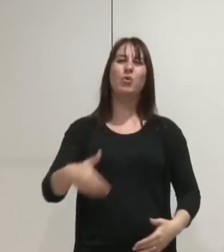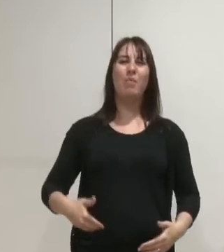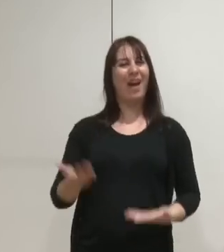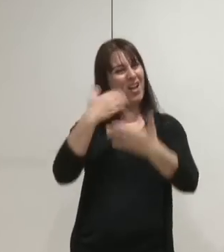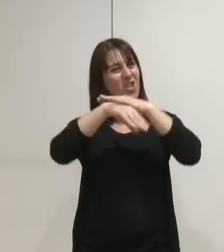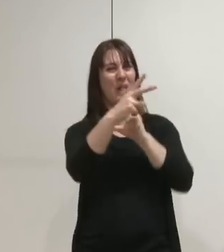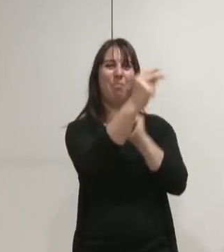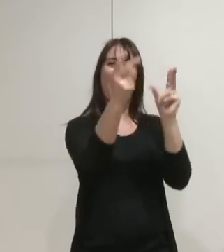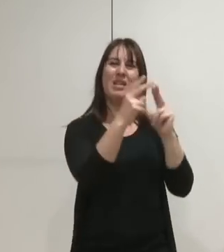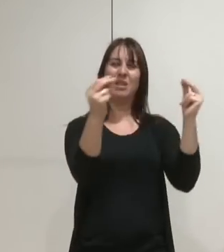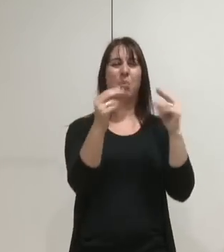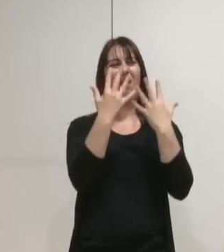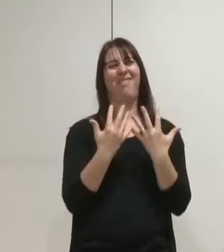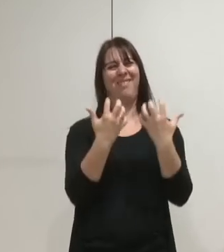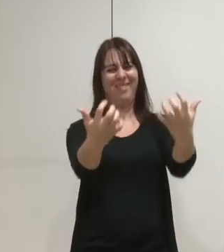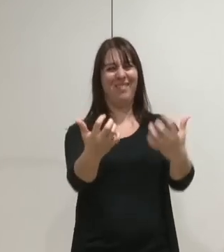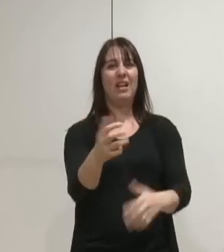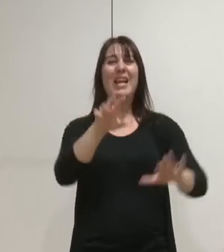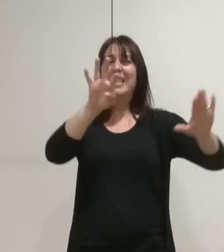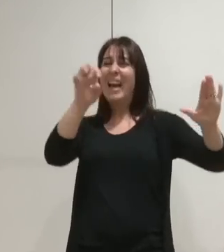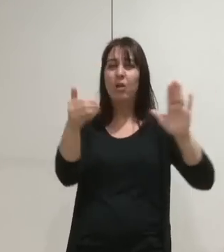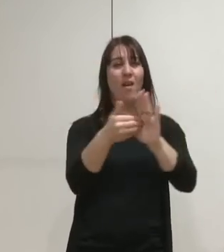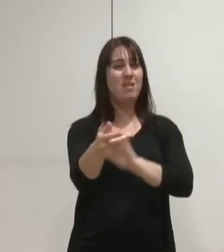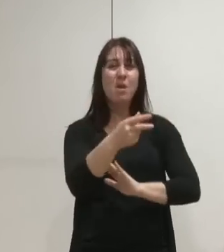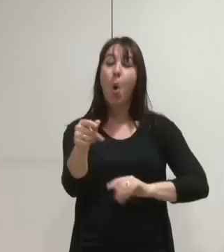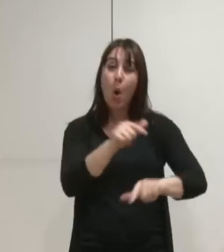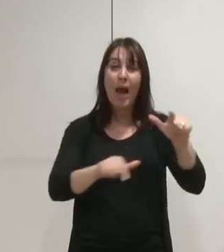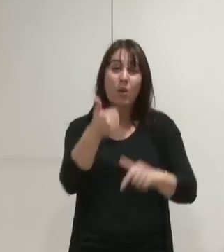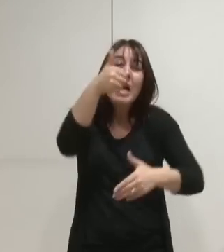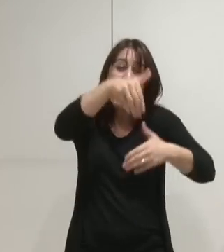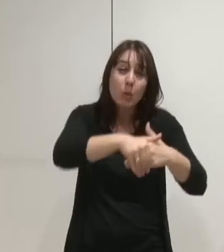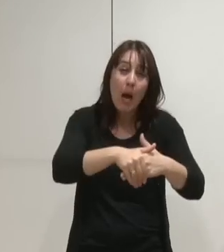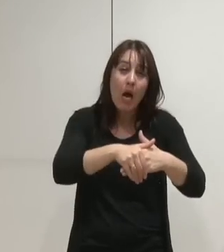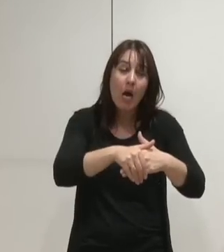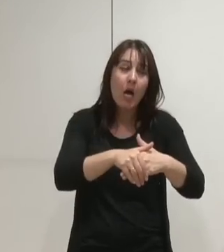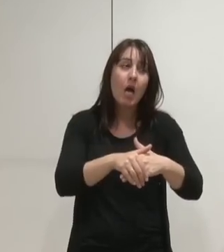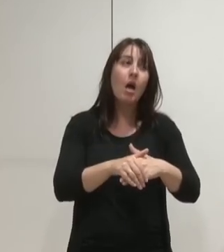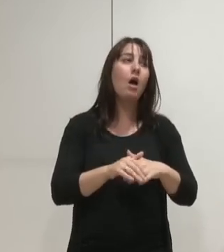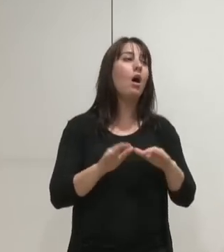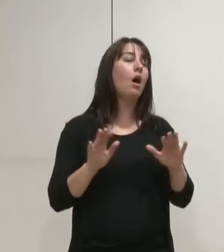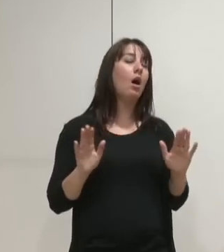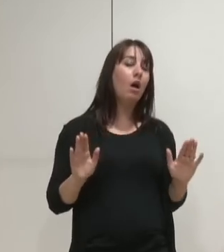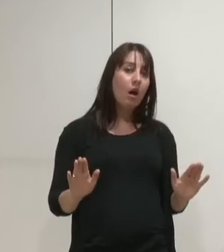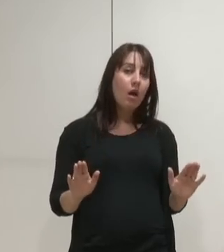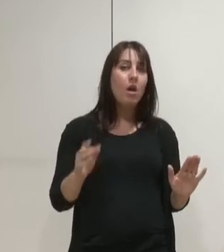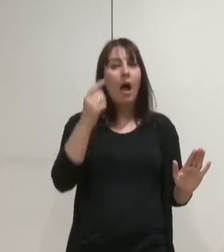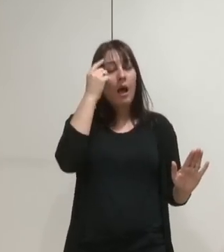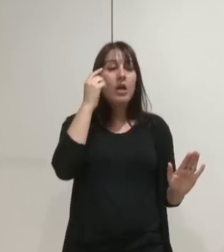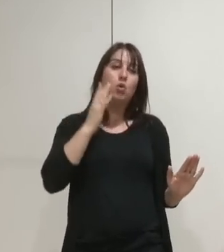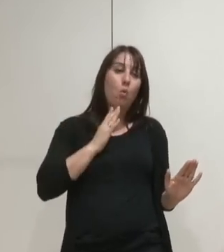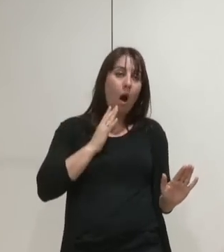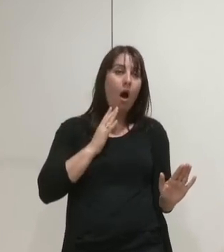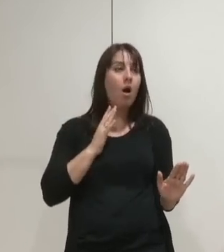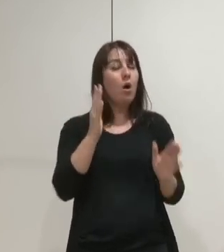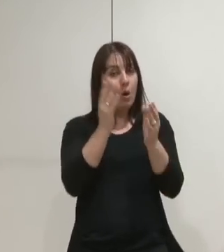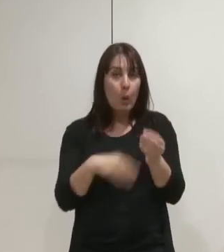fait au Palais des Sport pour une location avoisinant les 90000 € pour la soirée euh et je crois que en plus